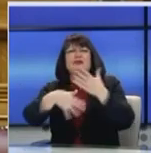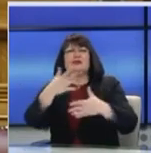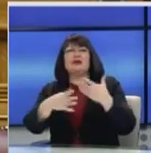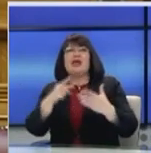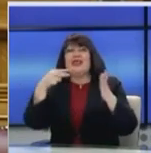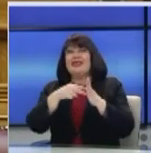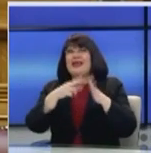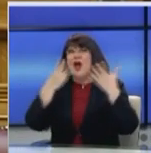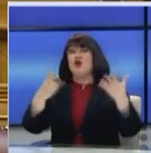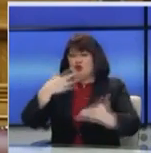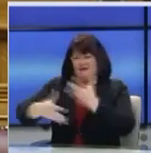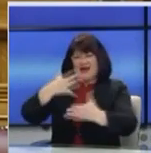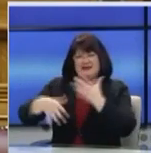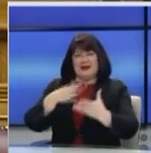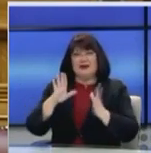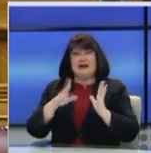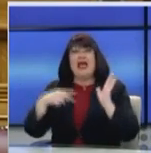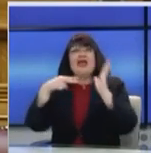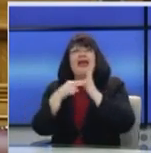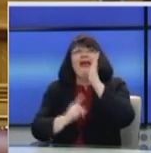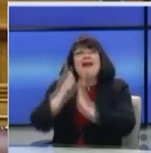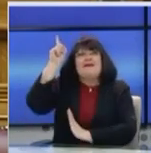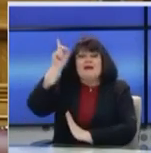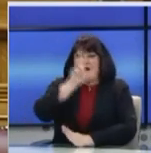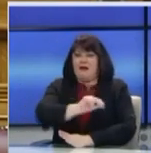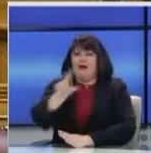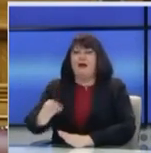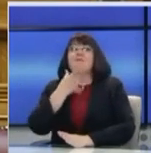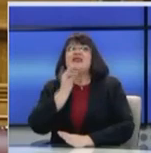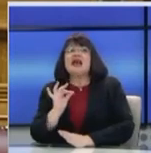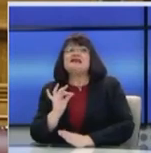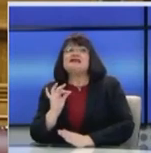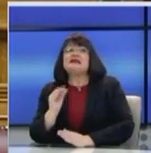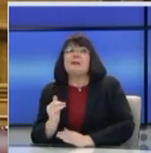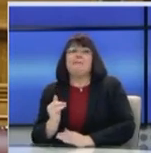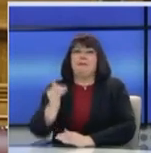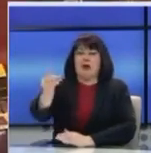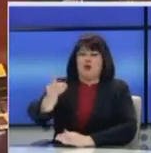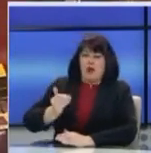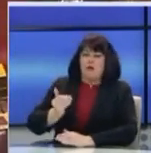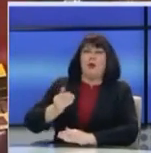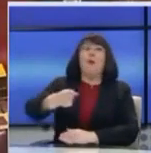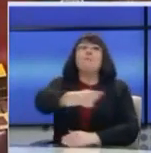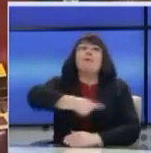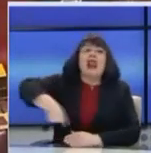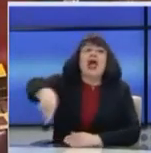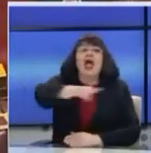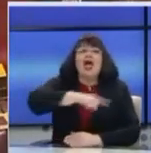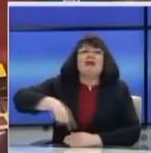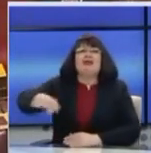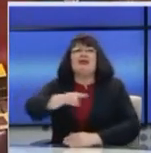το 2018, αλλά θυμήθηκε το 2011, όταν η πάνω και η κάτω πλατεία ενώθηκαν σε